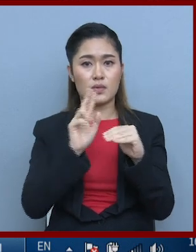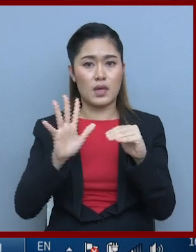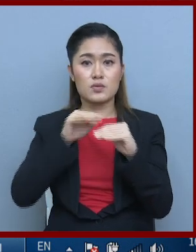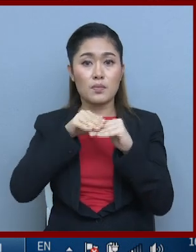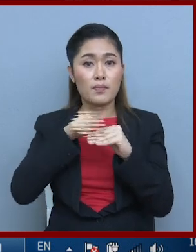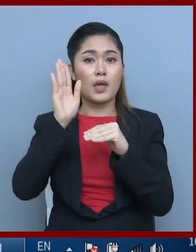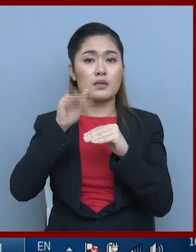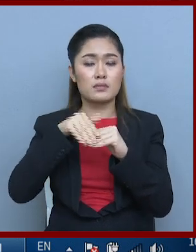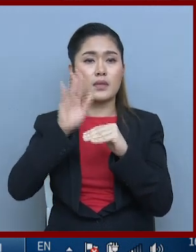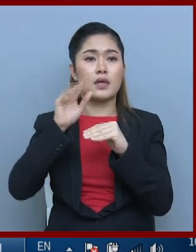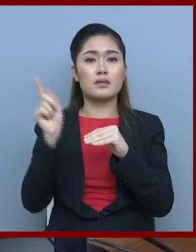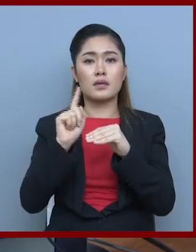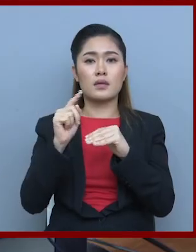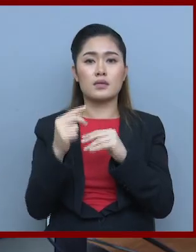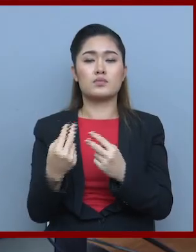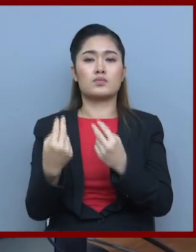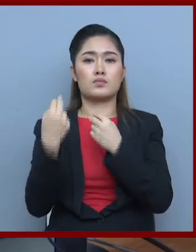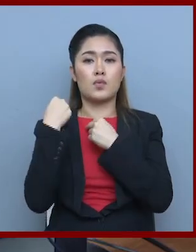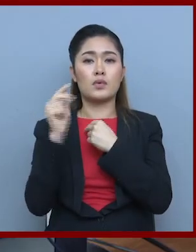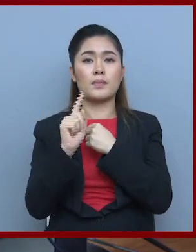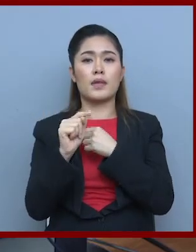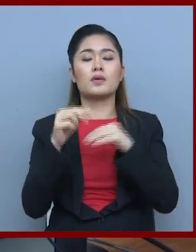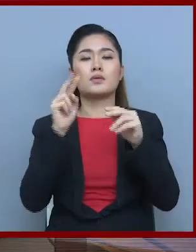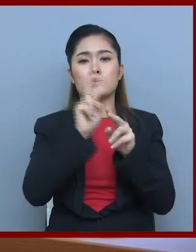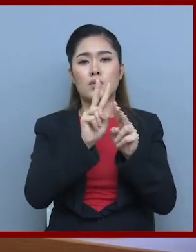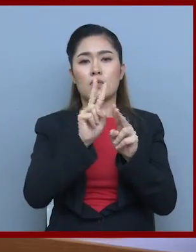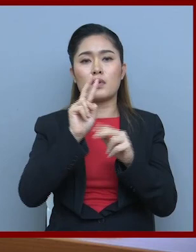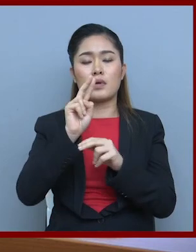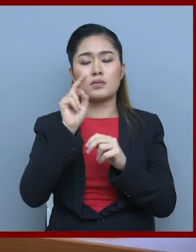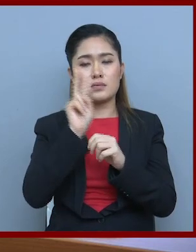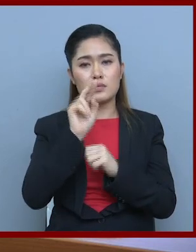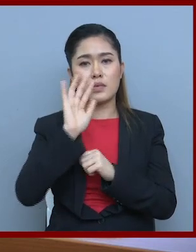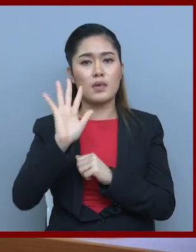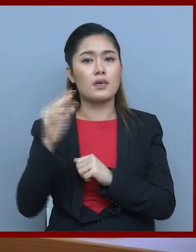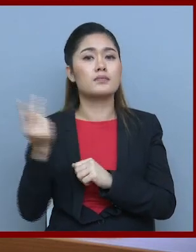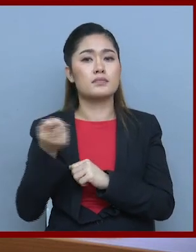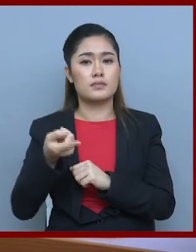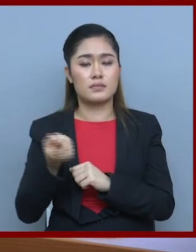ถ้าเกิดว่ามากกว่า255เมื่อไหร่ให้เท่ากับ2อะไร255